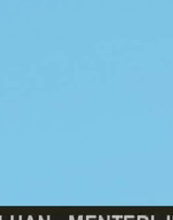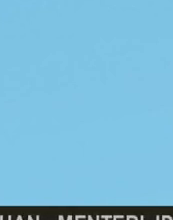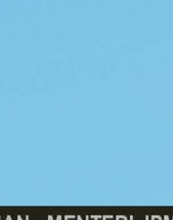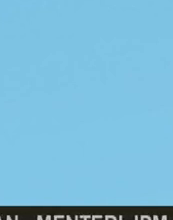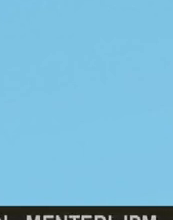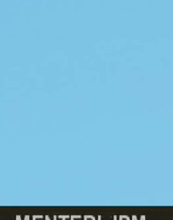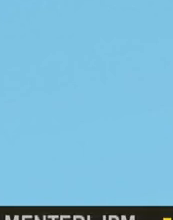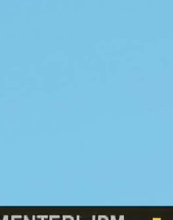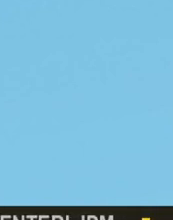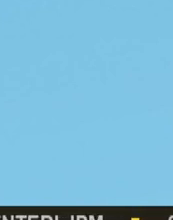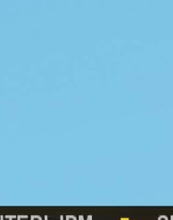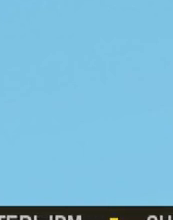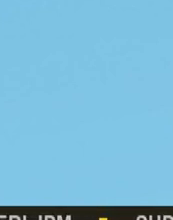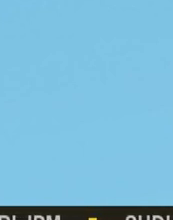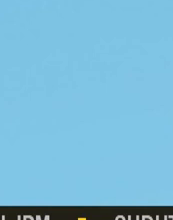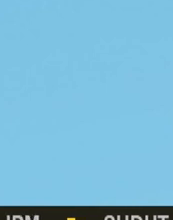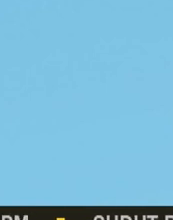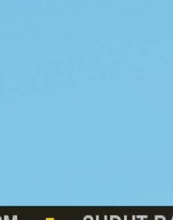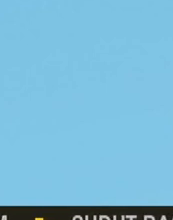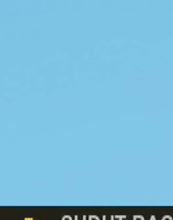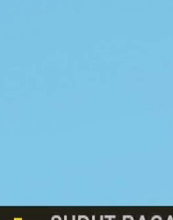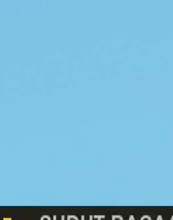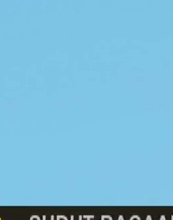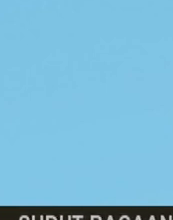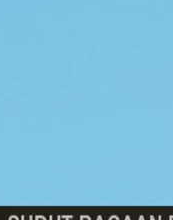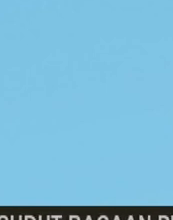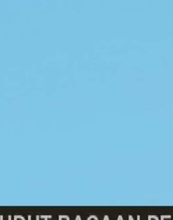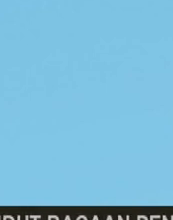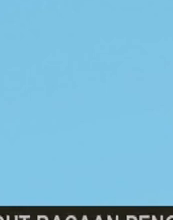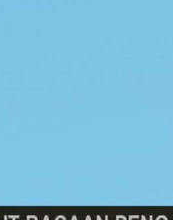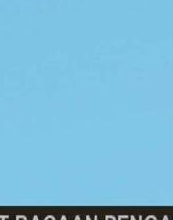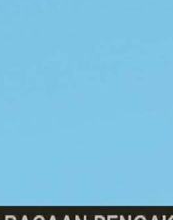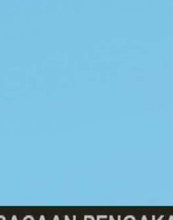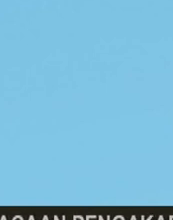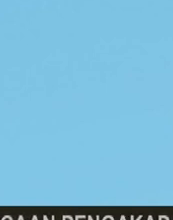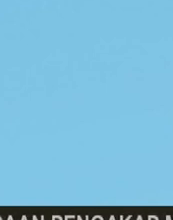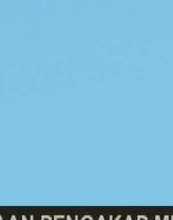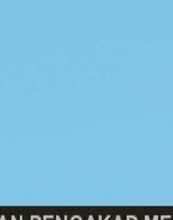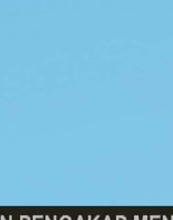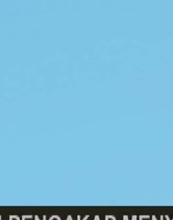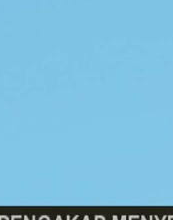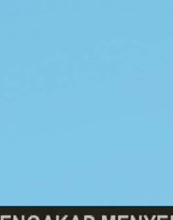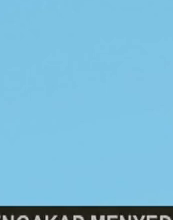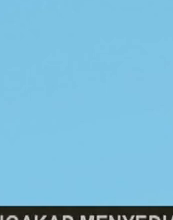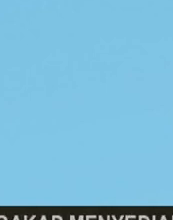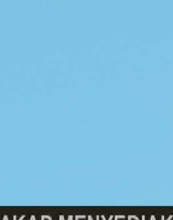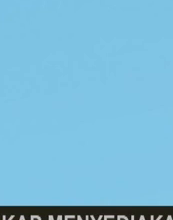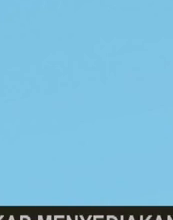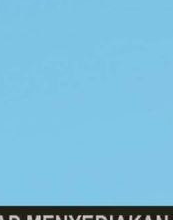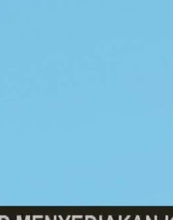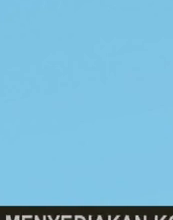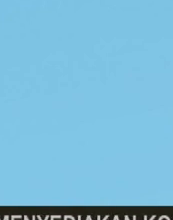71571 berbanding 16 panggilan kebakaran bangunan dengan kerugian 700 bilang